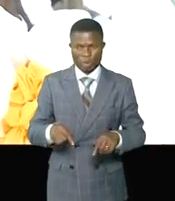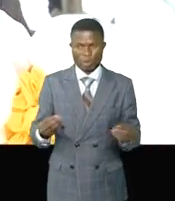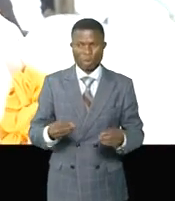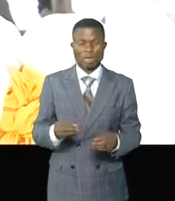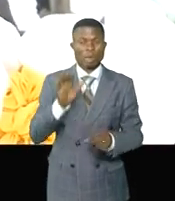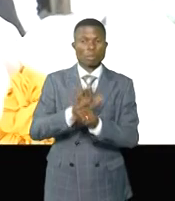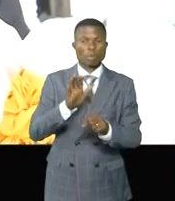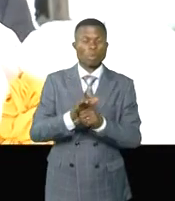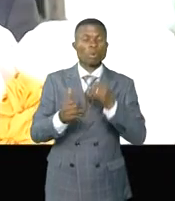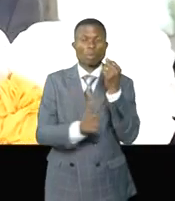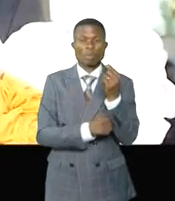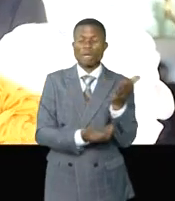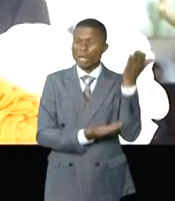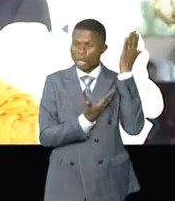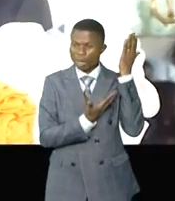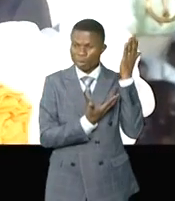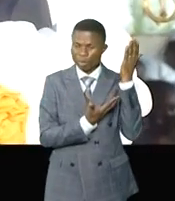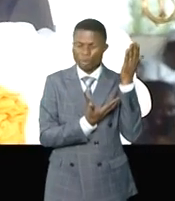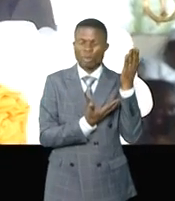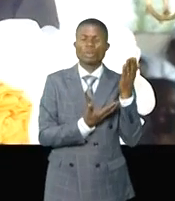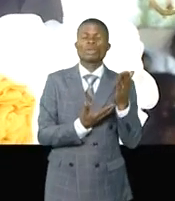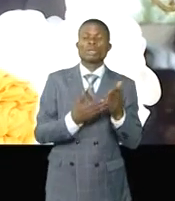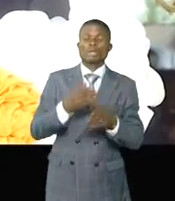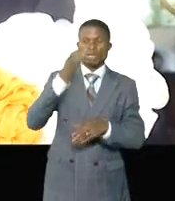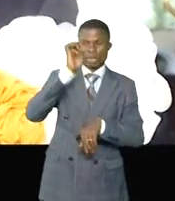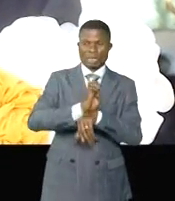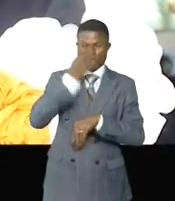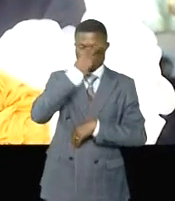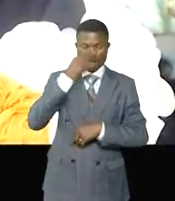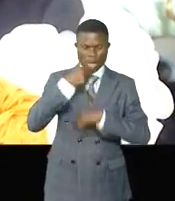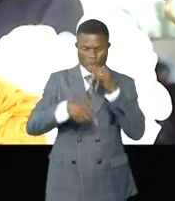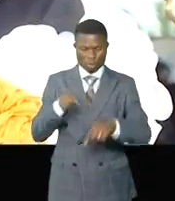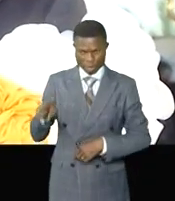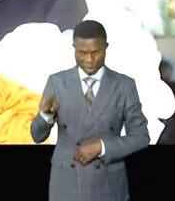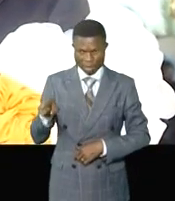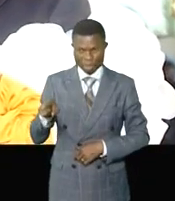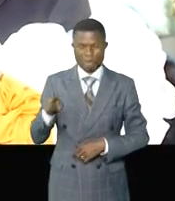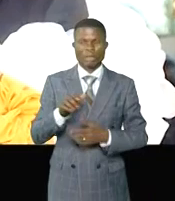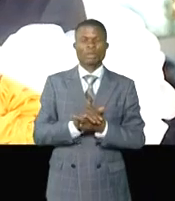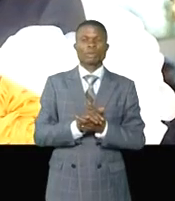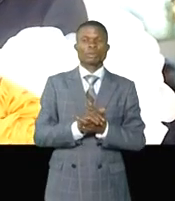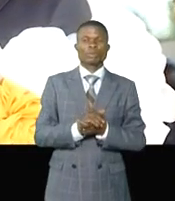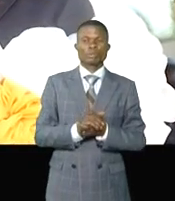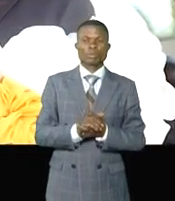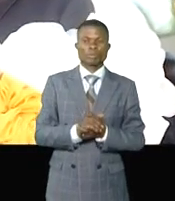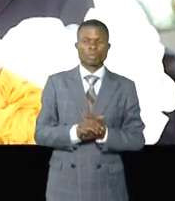des personnalités des serviteurs du Seigneur qui sont sortis de cette terre. Vous en faites